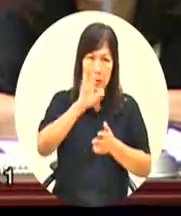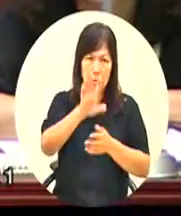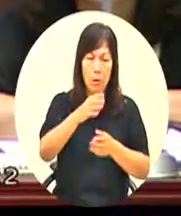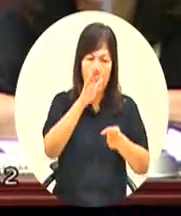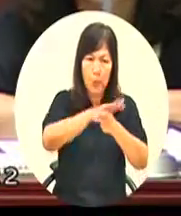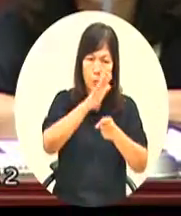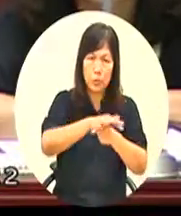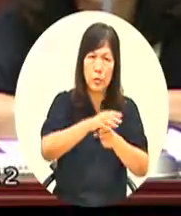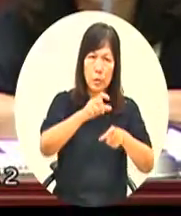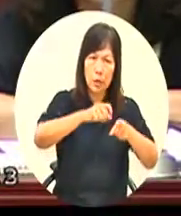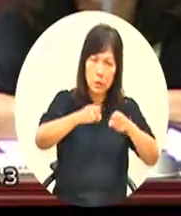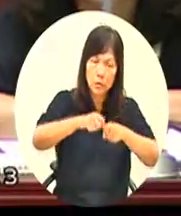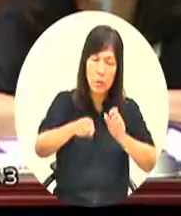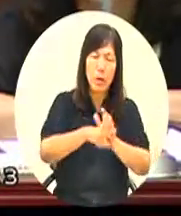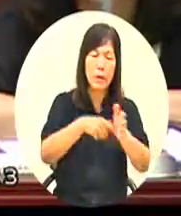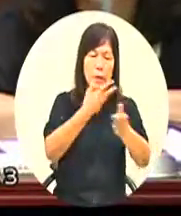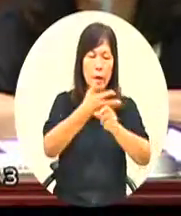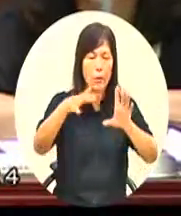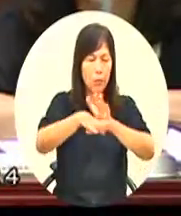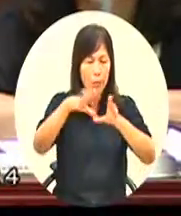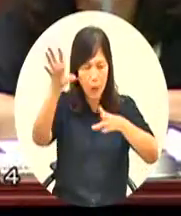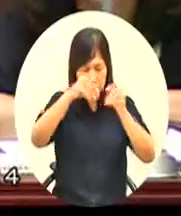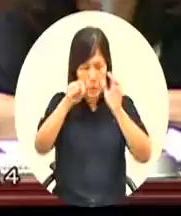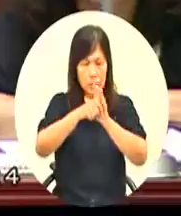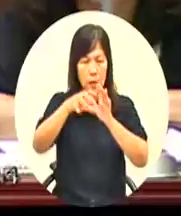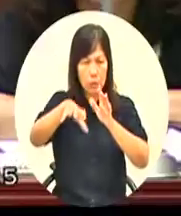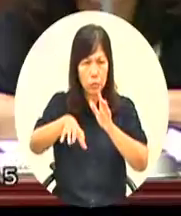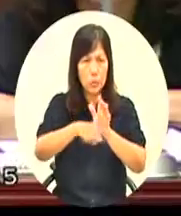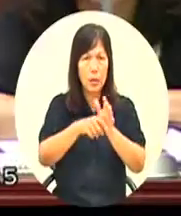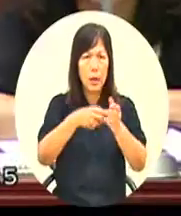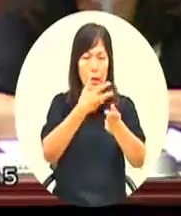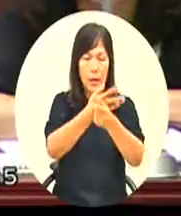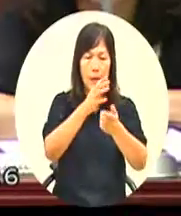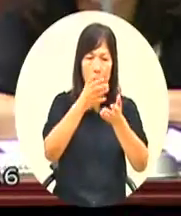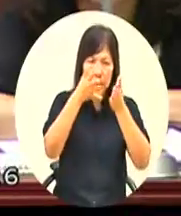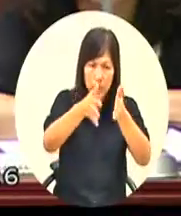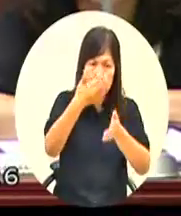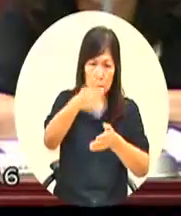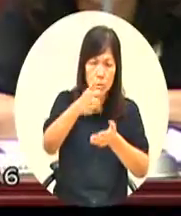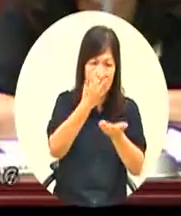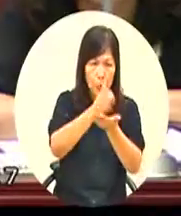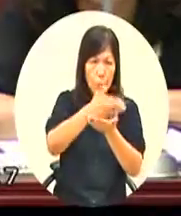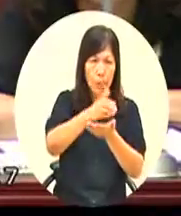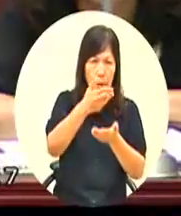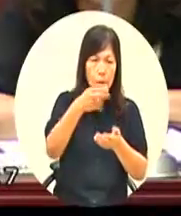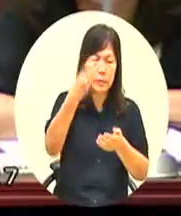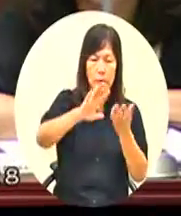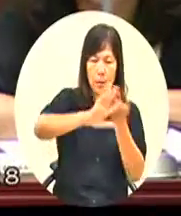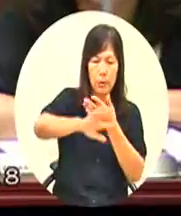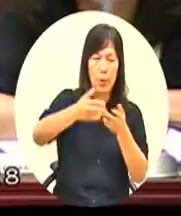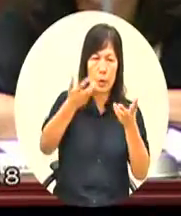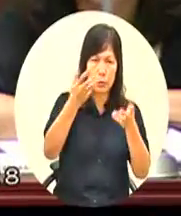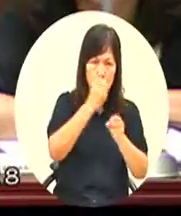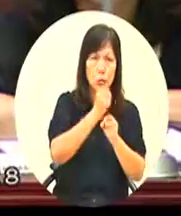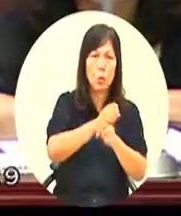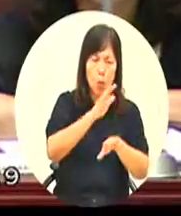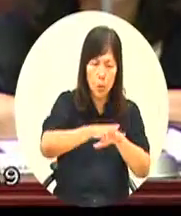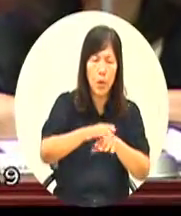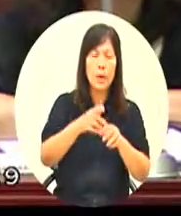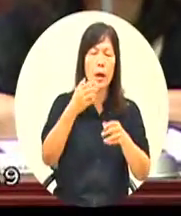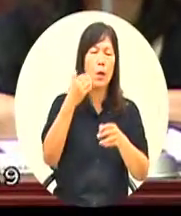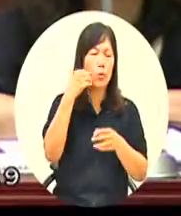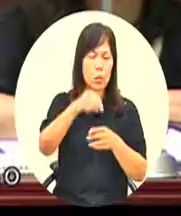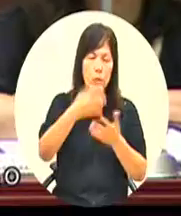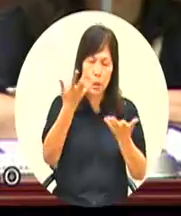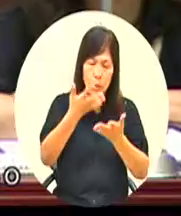充计划给文资局，会针对排水的部分我们会再另外处理，因为排水没有解决的话，未来它一样会有这样的问题，对，会有